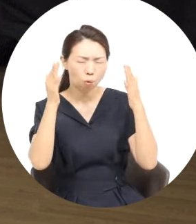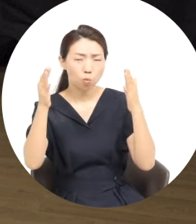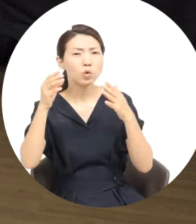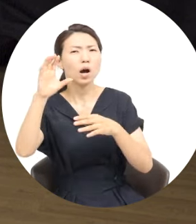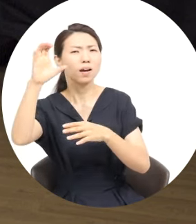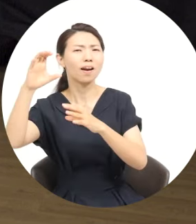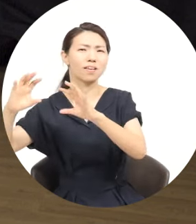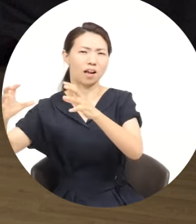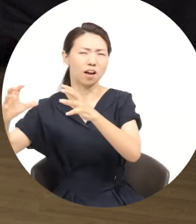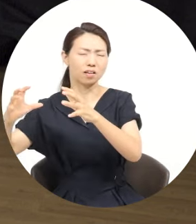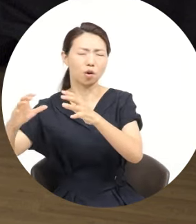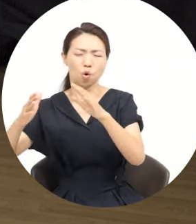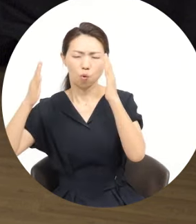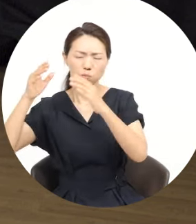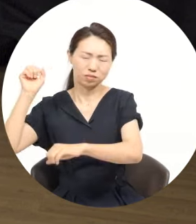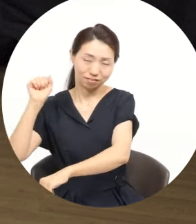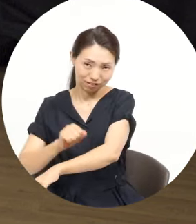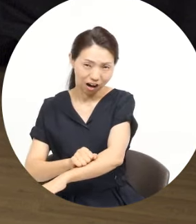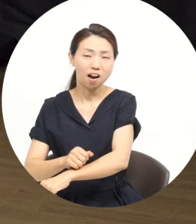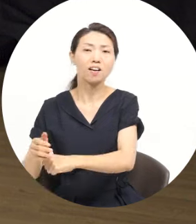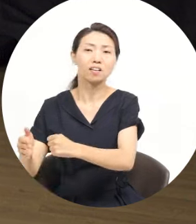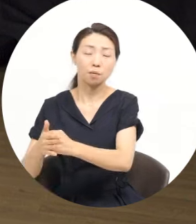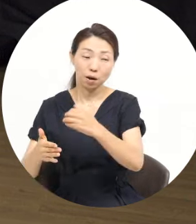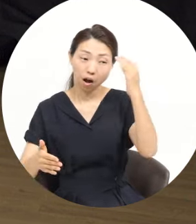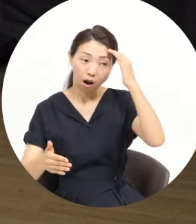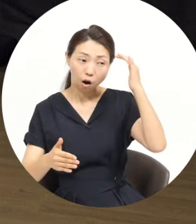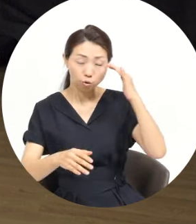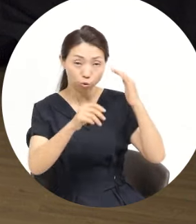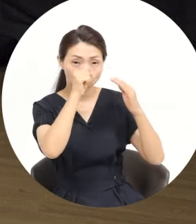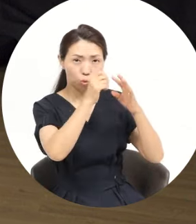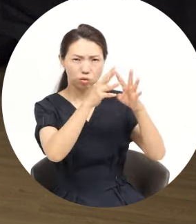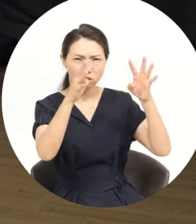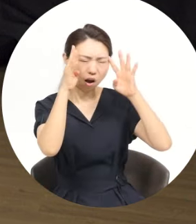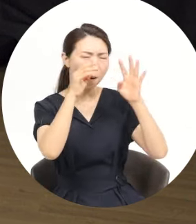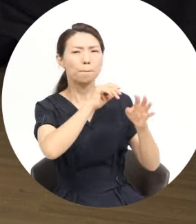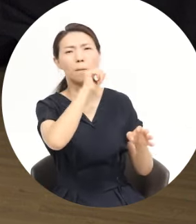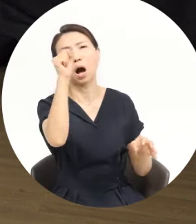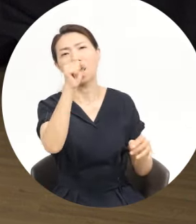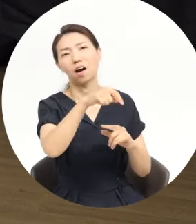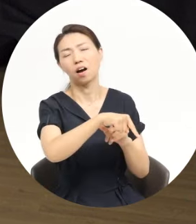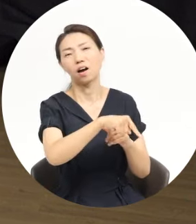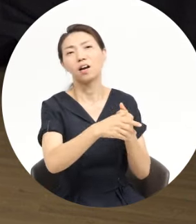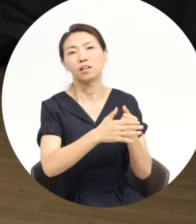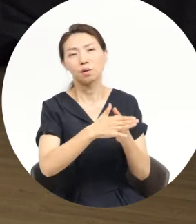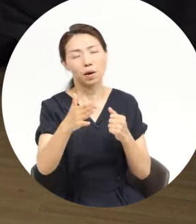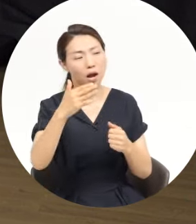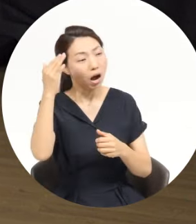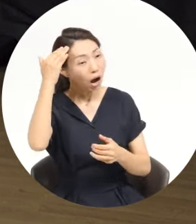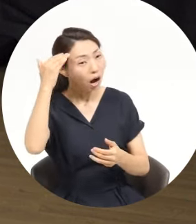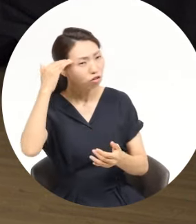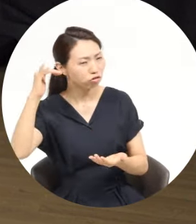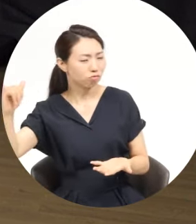실력 공부를 아주 잘했어요. 그래서 명문대 입학을 해서 한국으로 대학을 가게 된 거거든요.